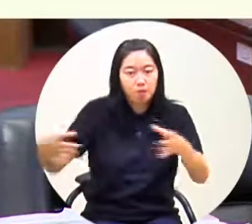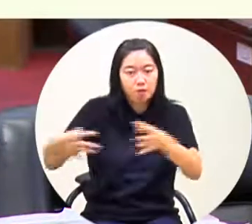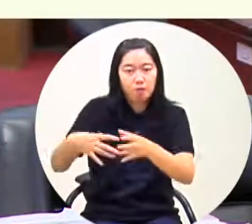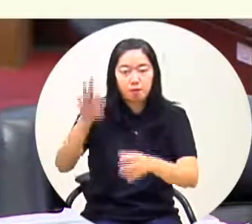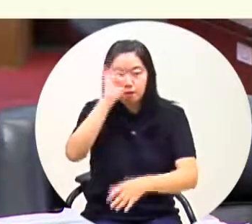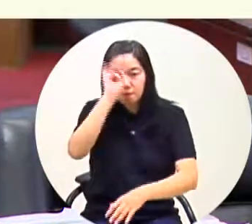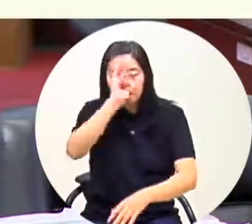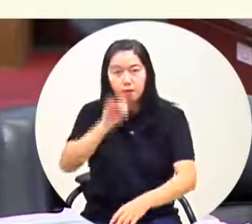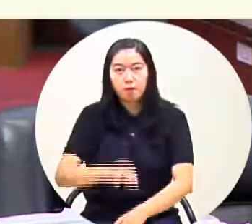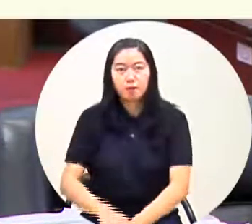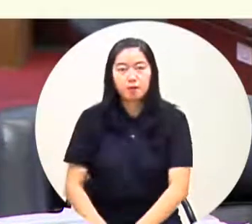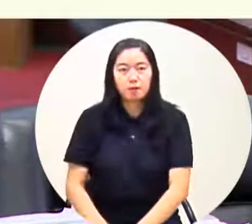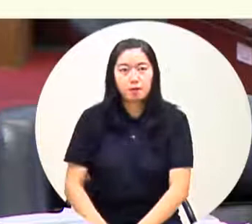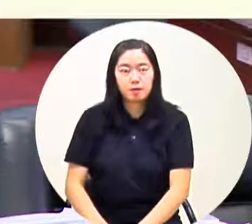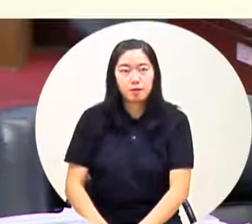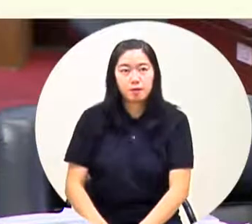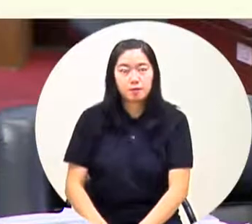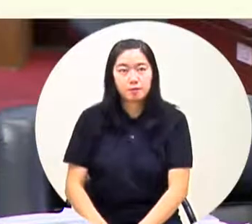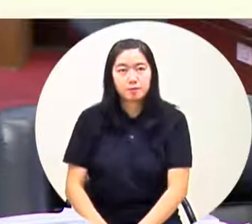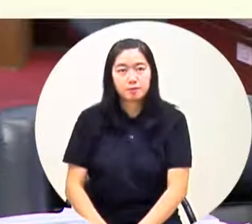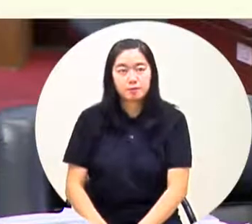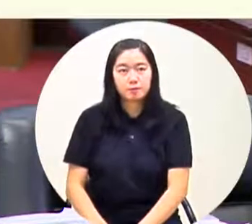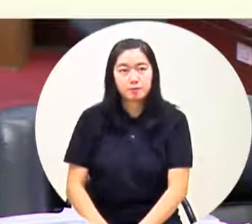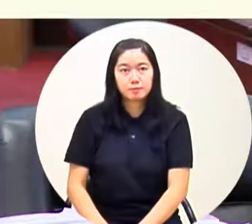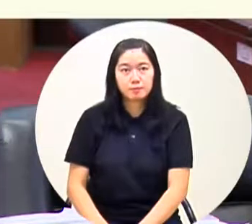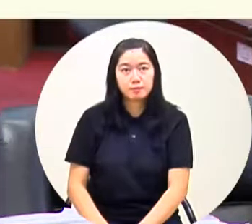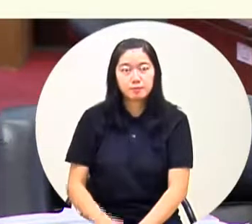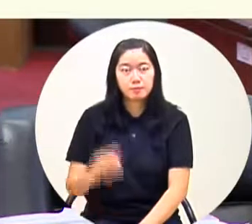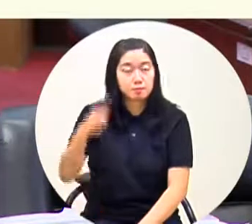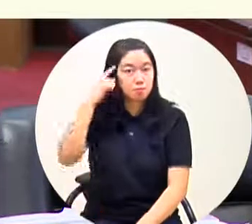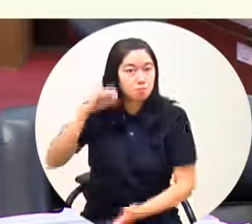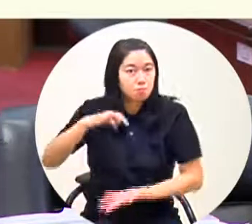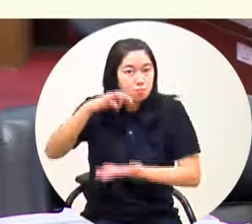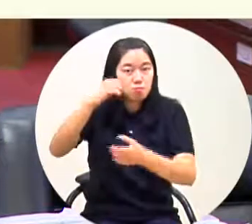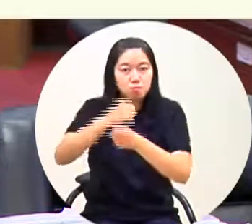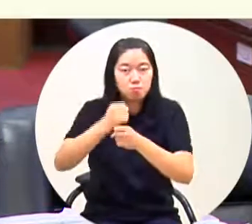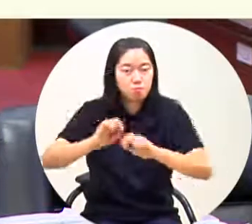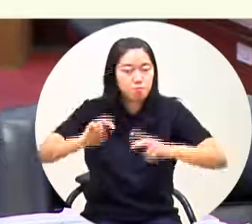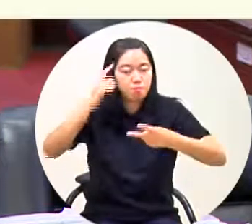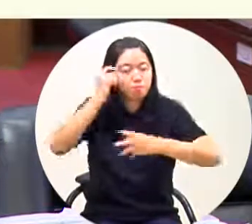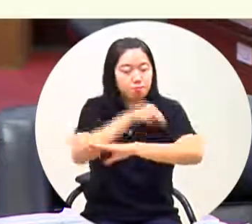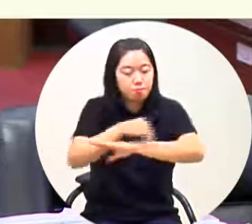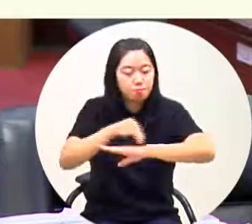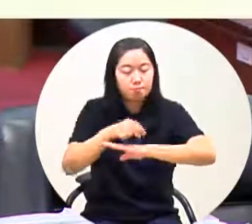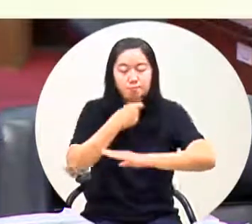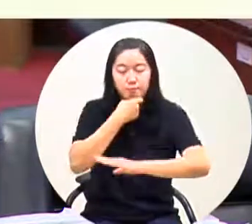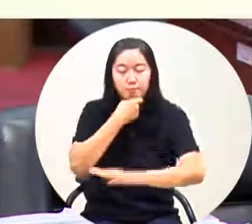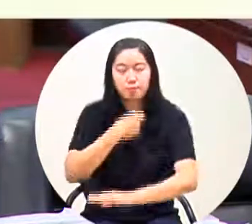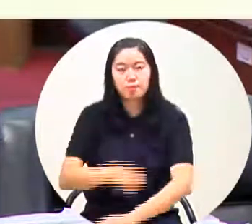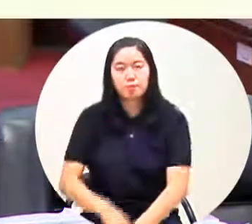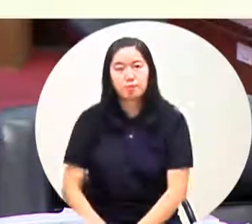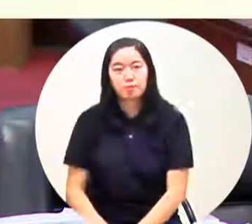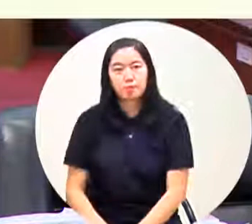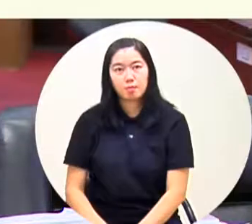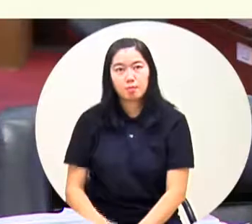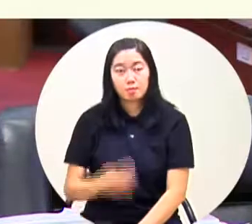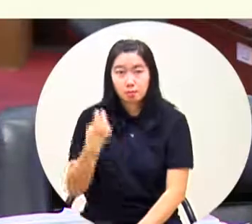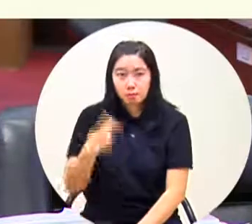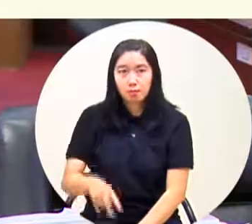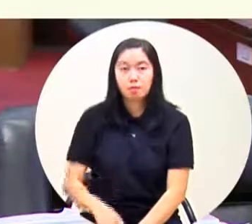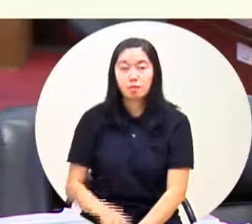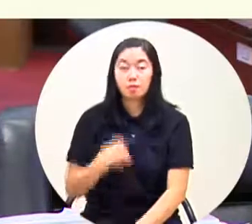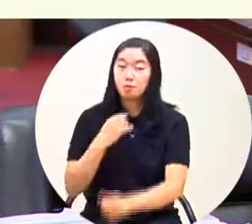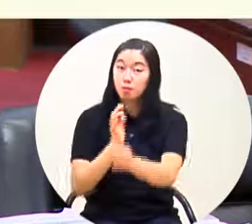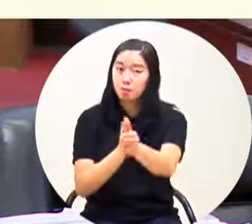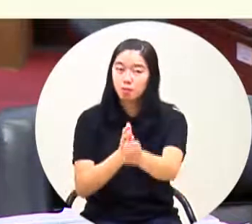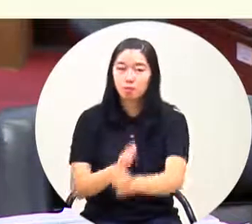不管是联合稽查也好，或者一个提出一个如何的一个改善方向啊哈，啊，本席在此也要再请问我